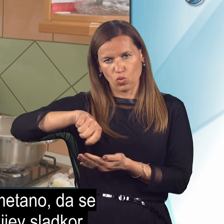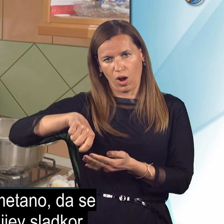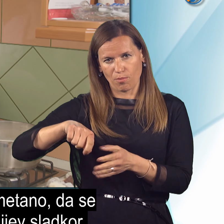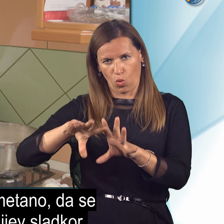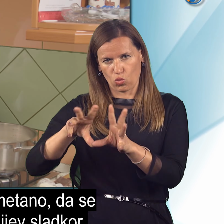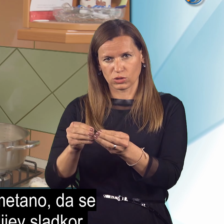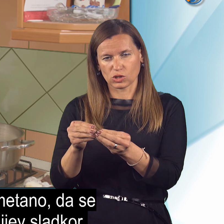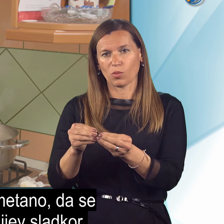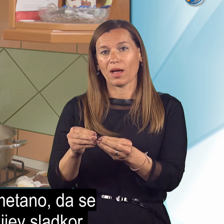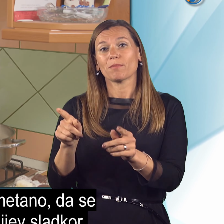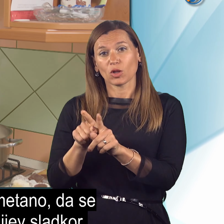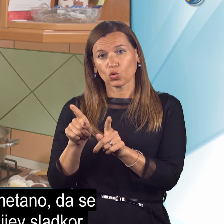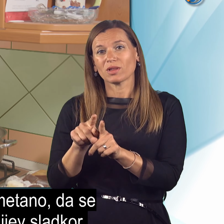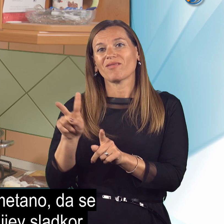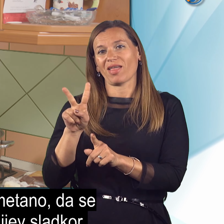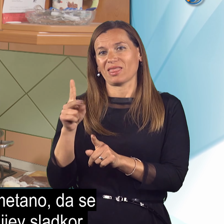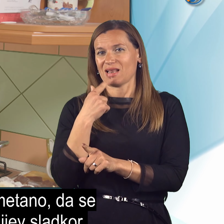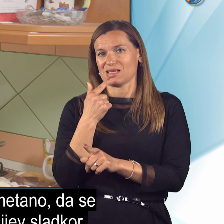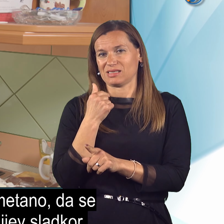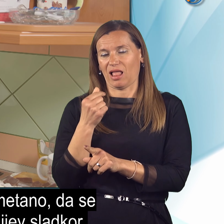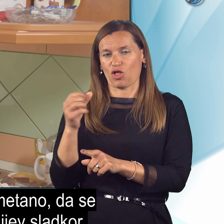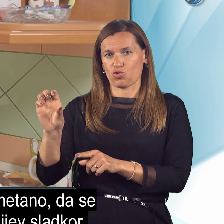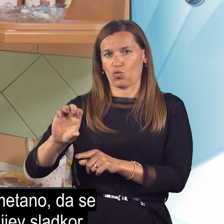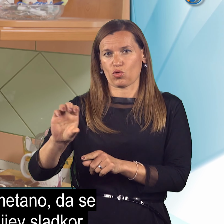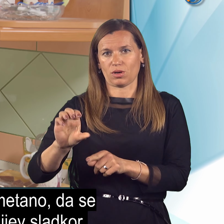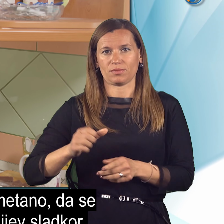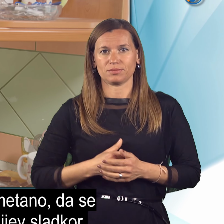kuha. In vanili.